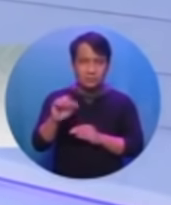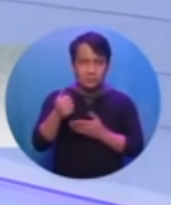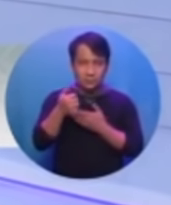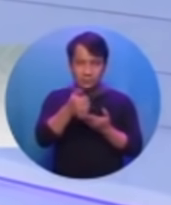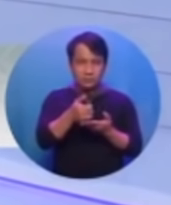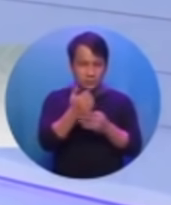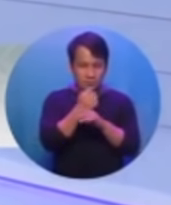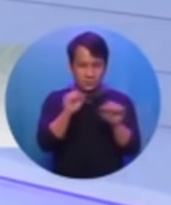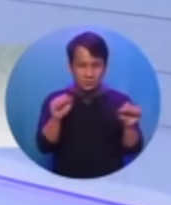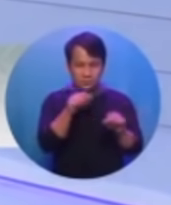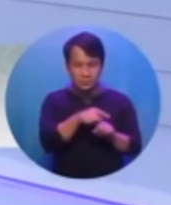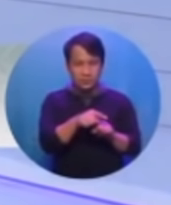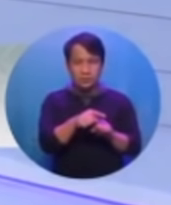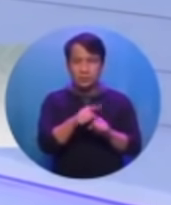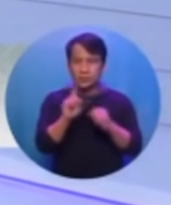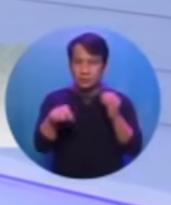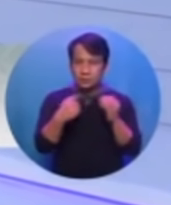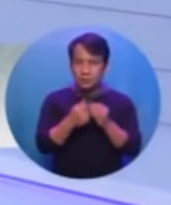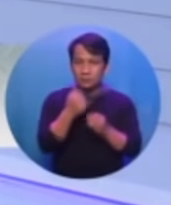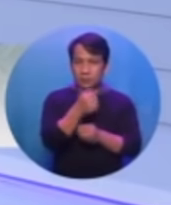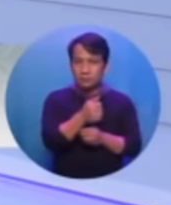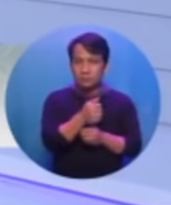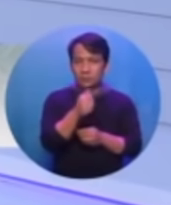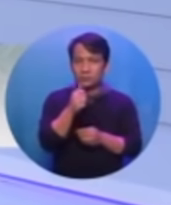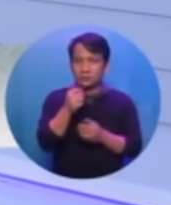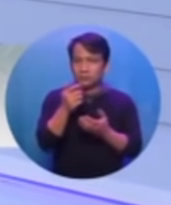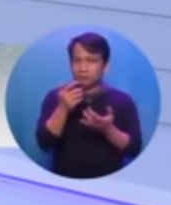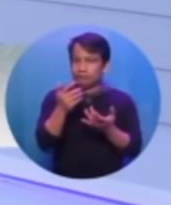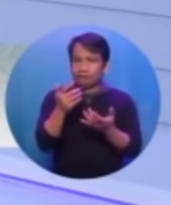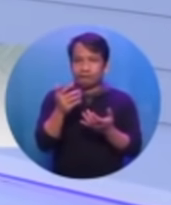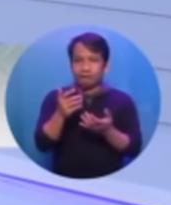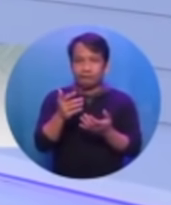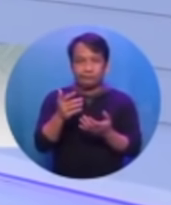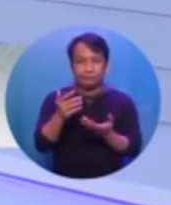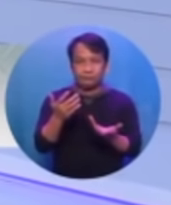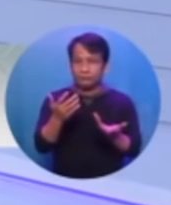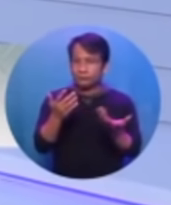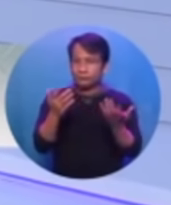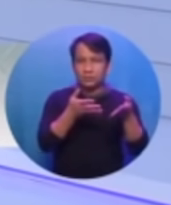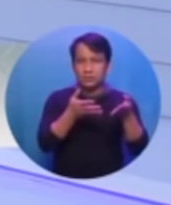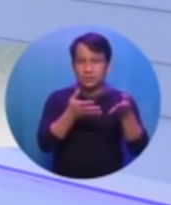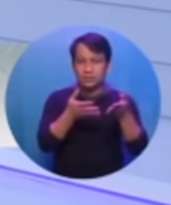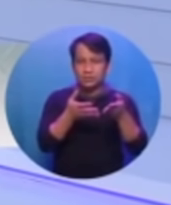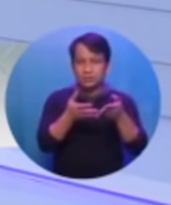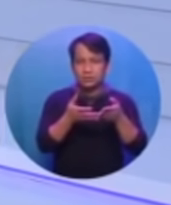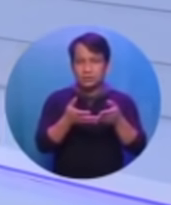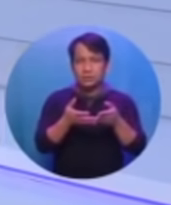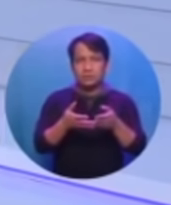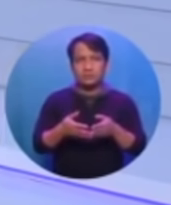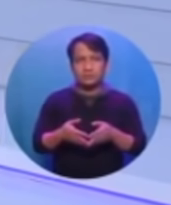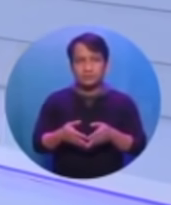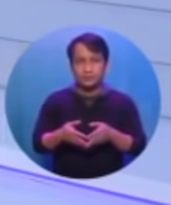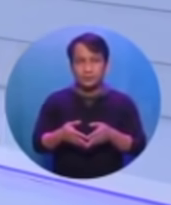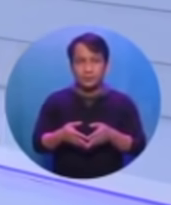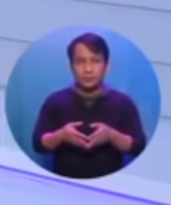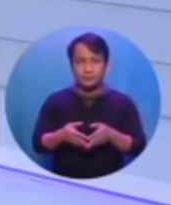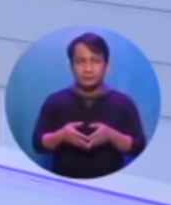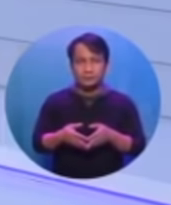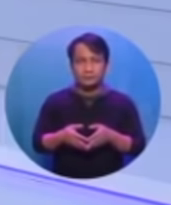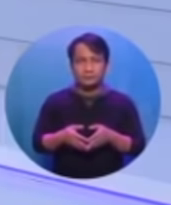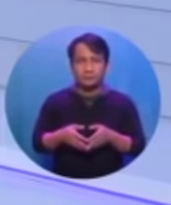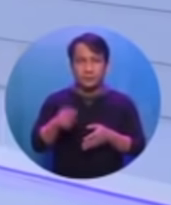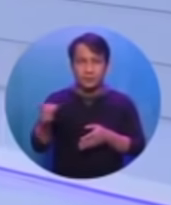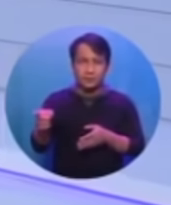po ng seguridad, just in case. Ito po mga kamag-anak na naiwan. Maraming nagsasabing yung